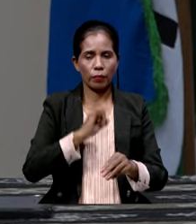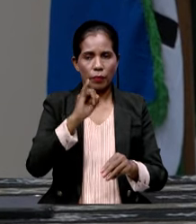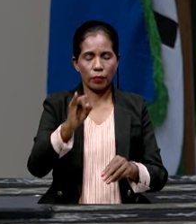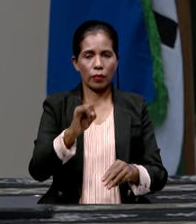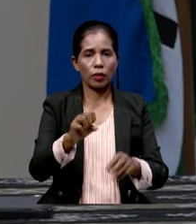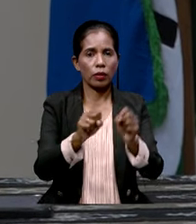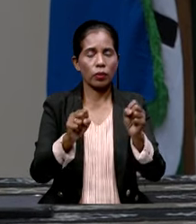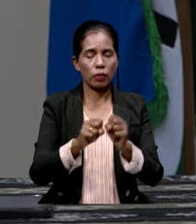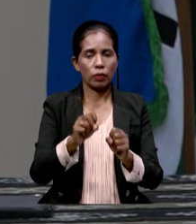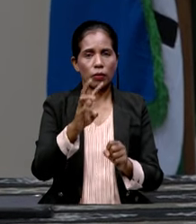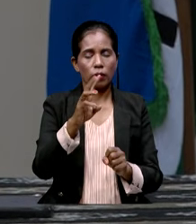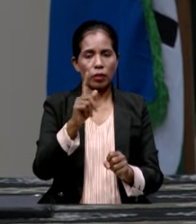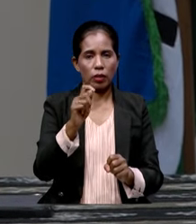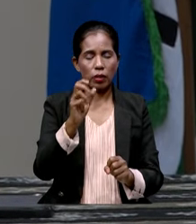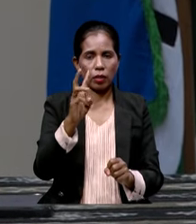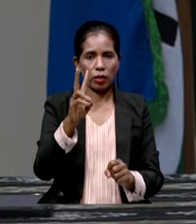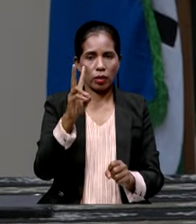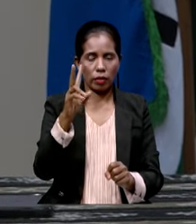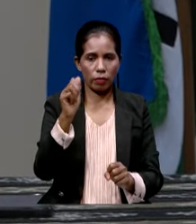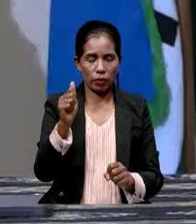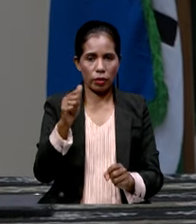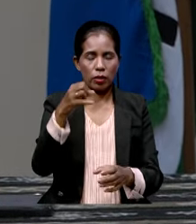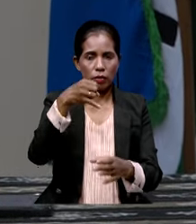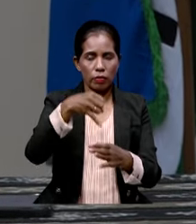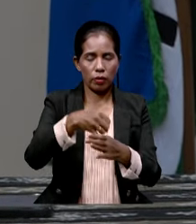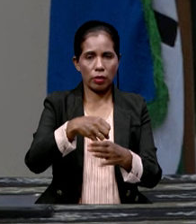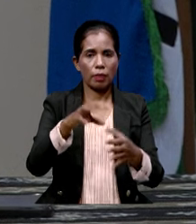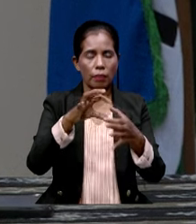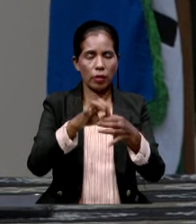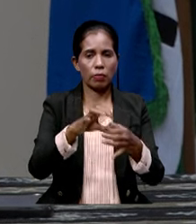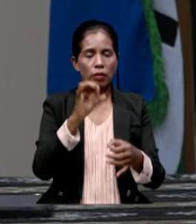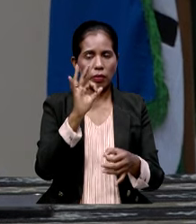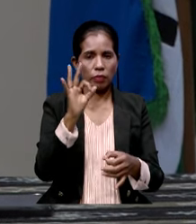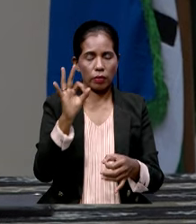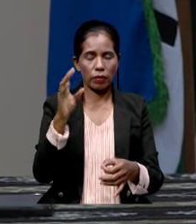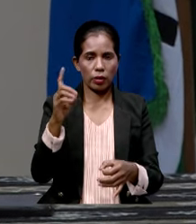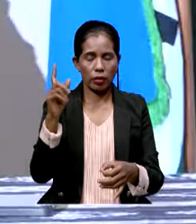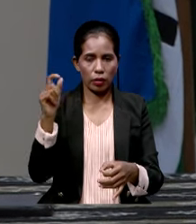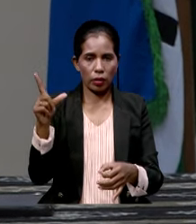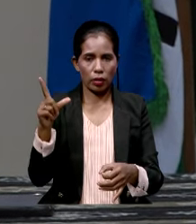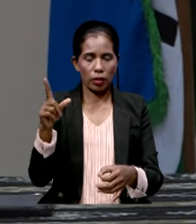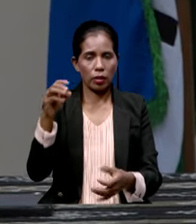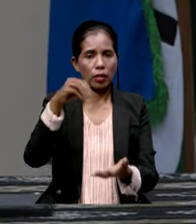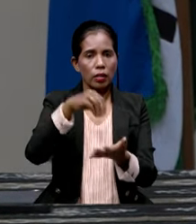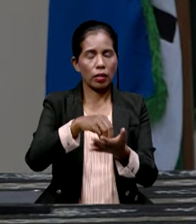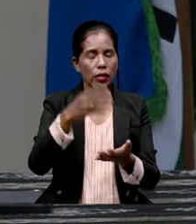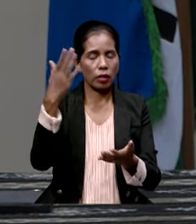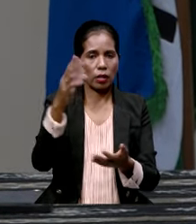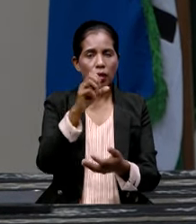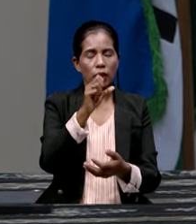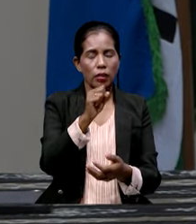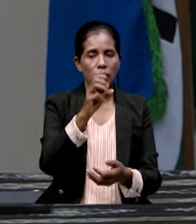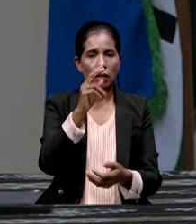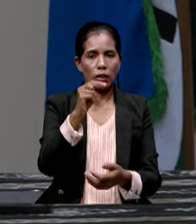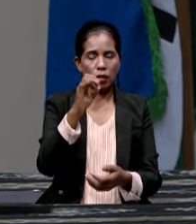wetaba nebe mak involve membru FFDTL colocado iha SNI kazu